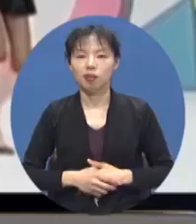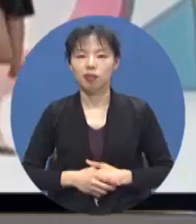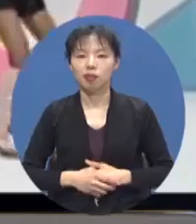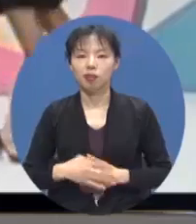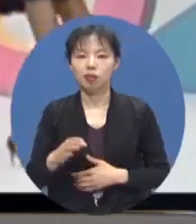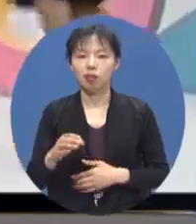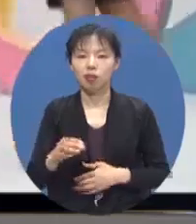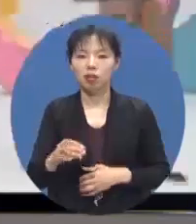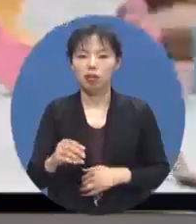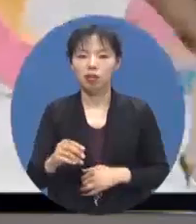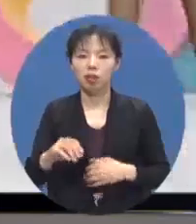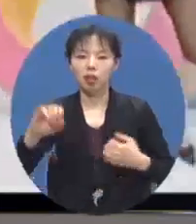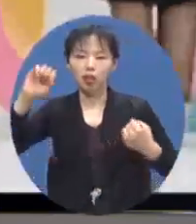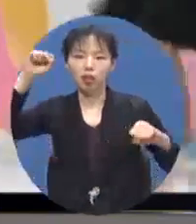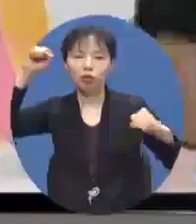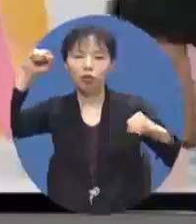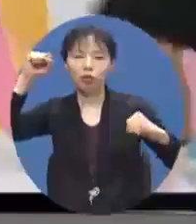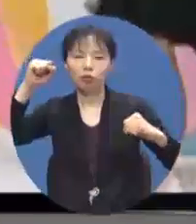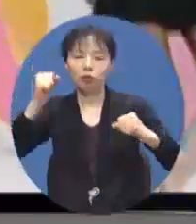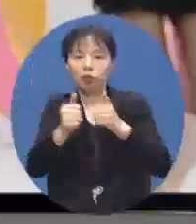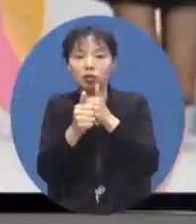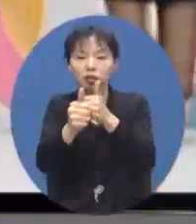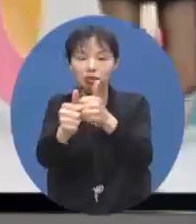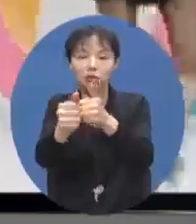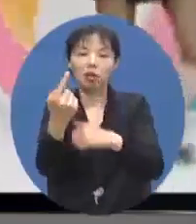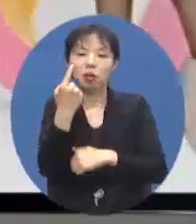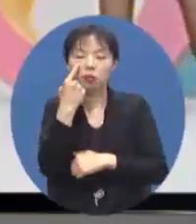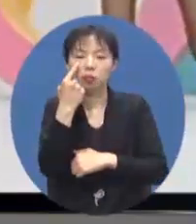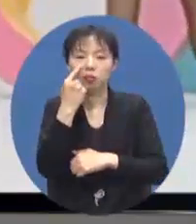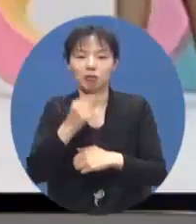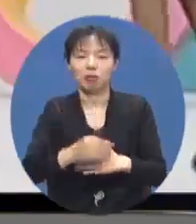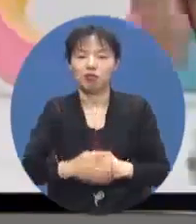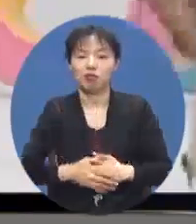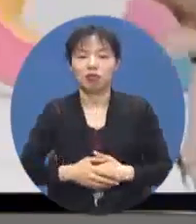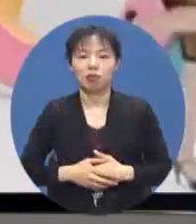이 동작을 한번 따라해 보시죠.